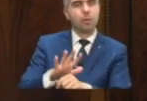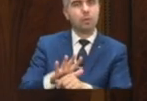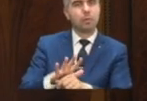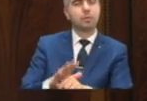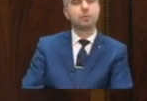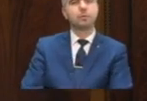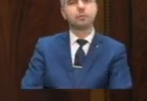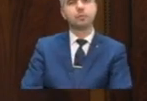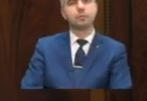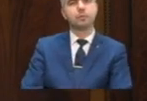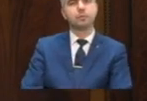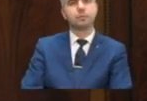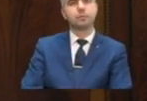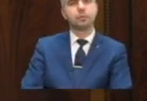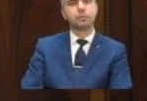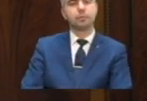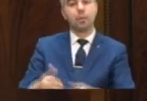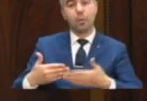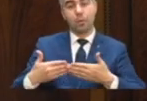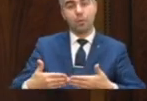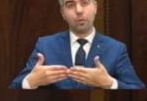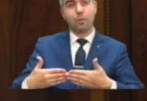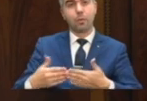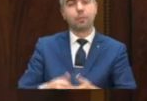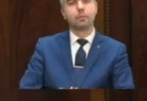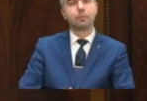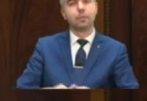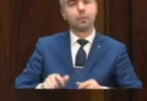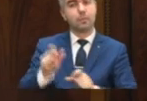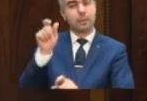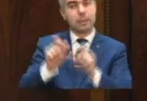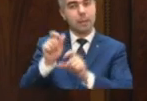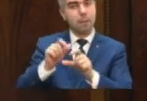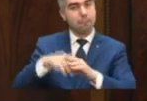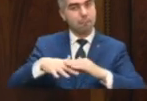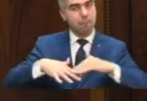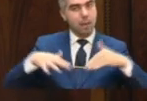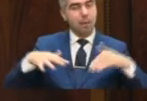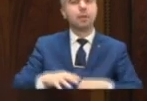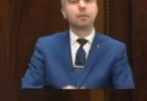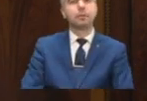بصفة عامة. كنظن اليوم السيدات والسادة النواب المحترمين